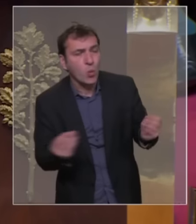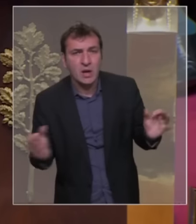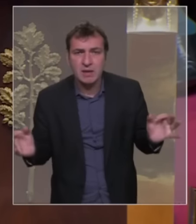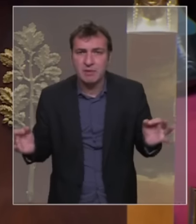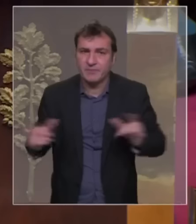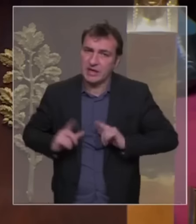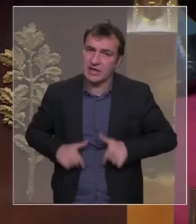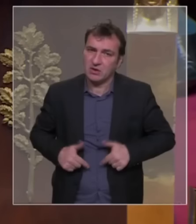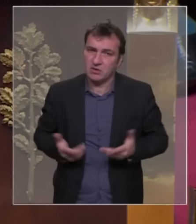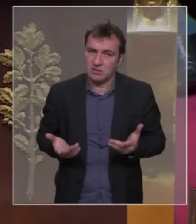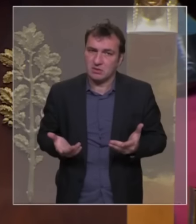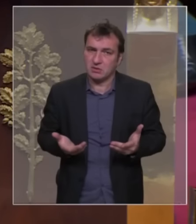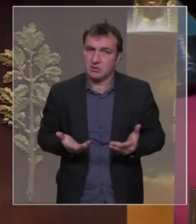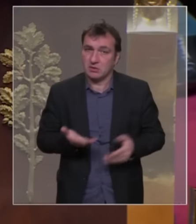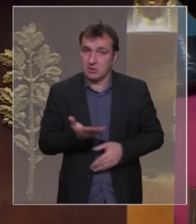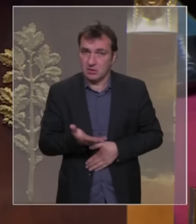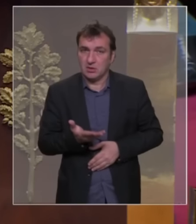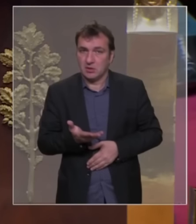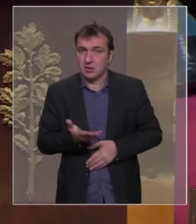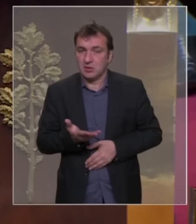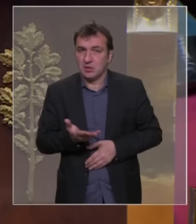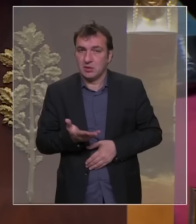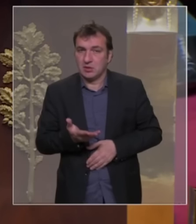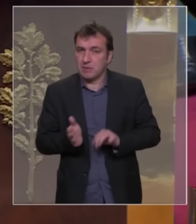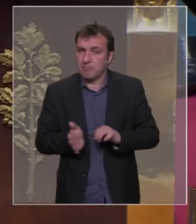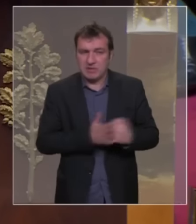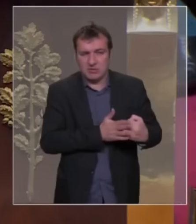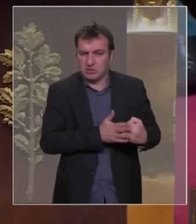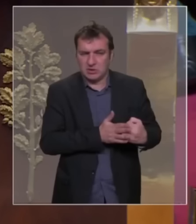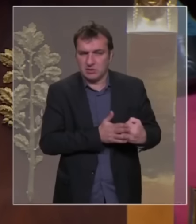L'école, voilà qui restera la priorité.